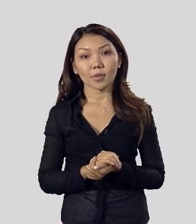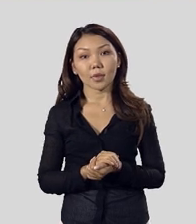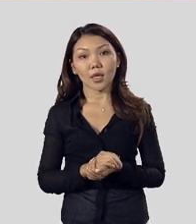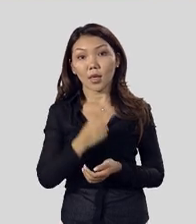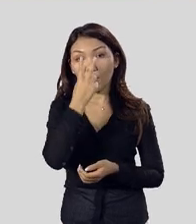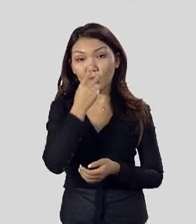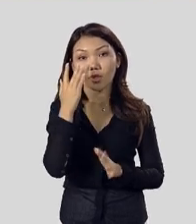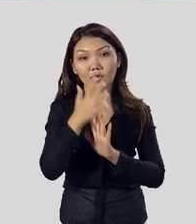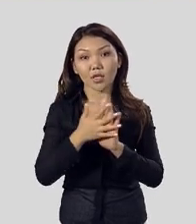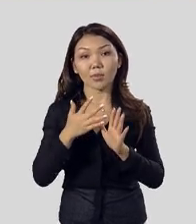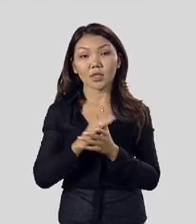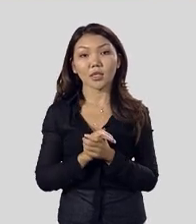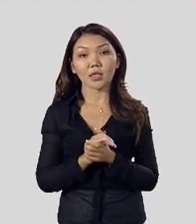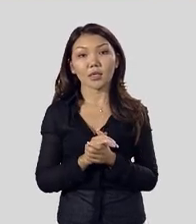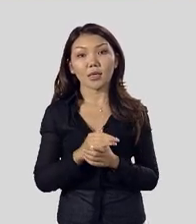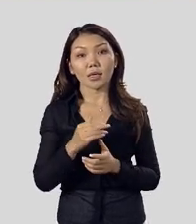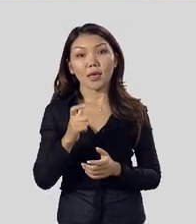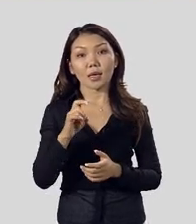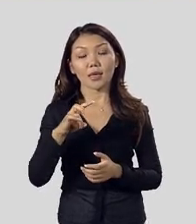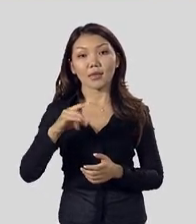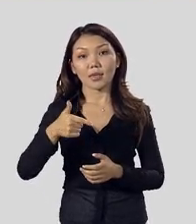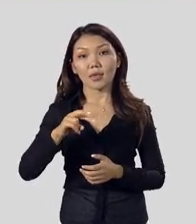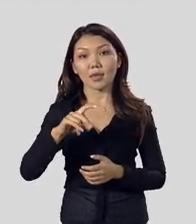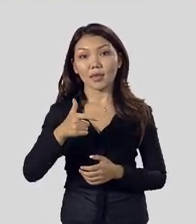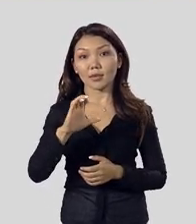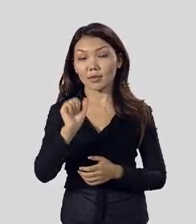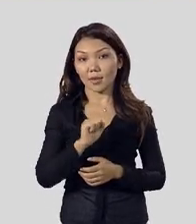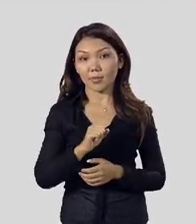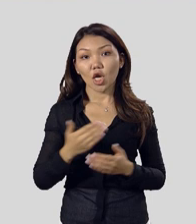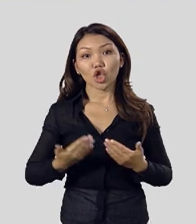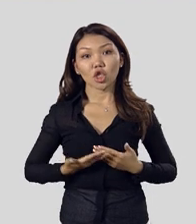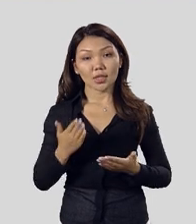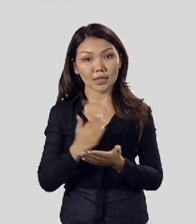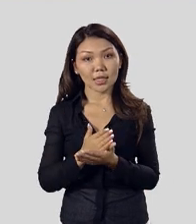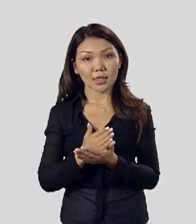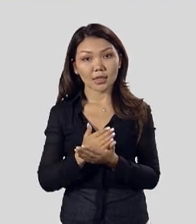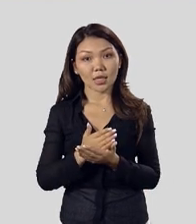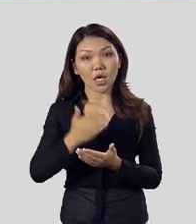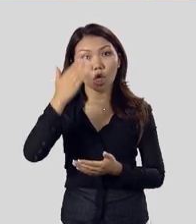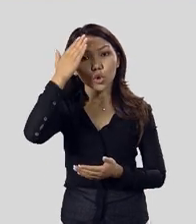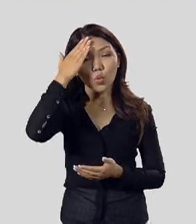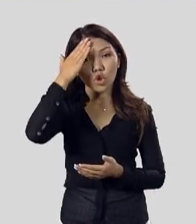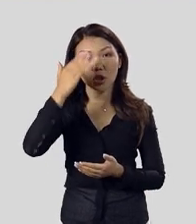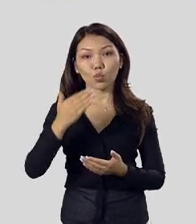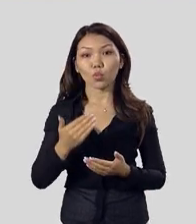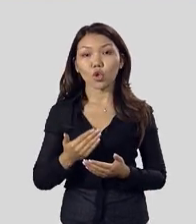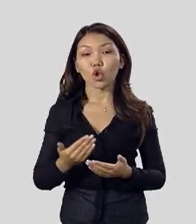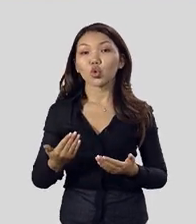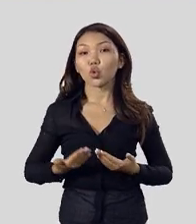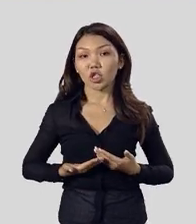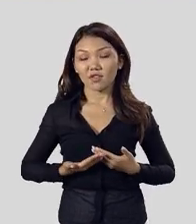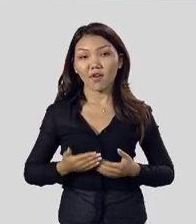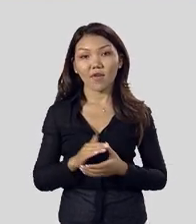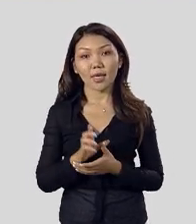фридриха энгельса гласит жизнь есть способ существования белковых тел и она